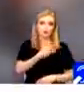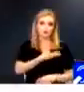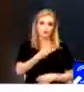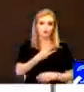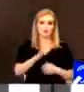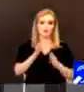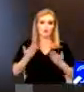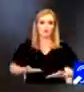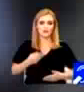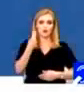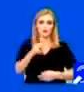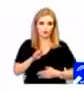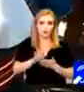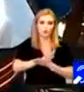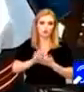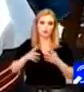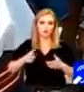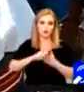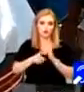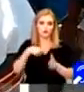în clasa politică.